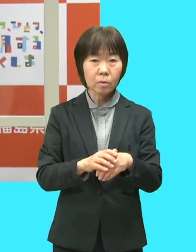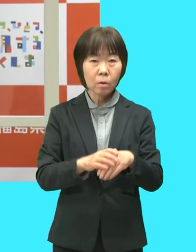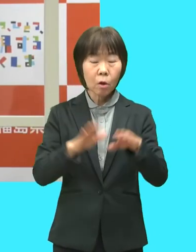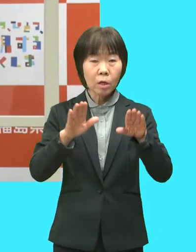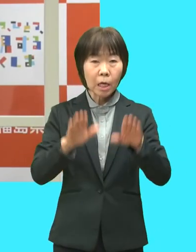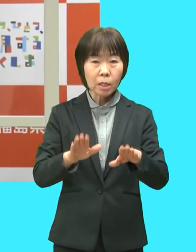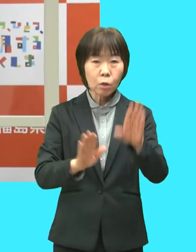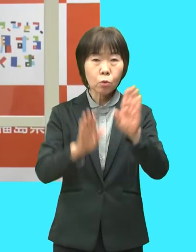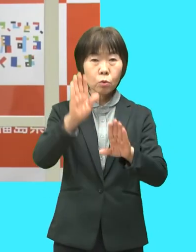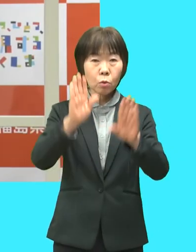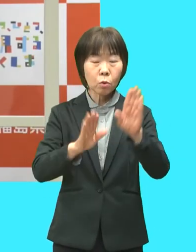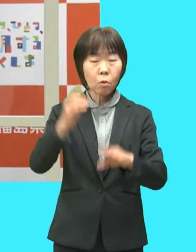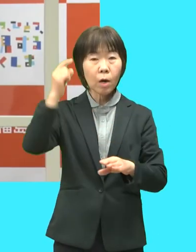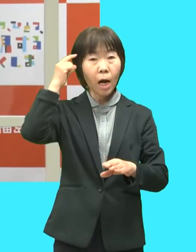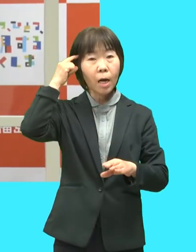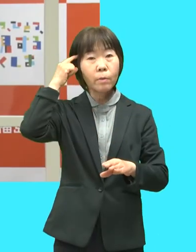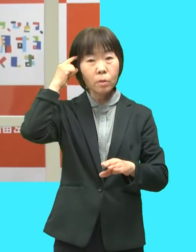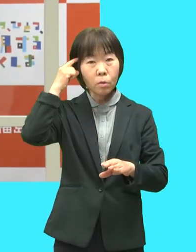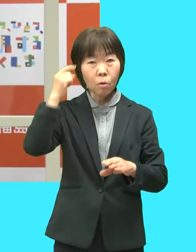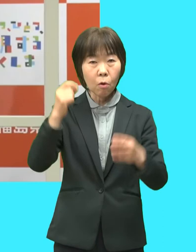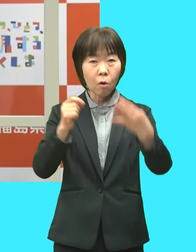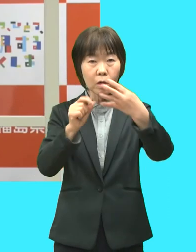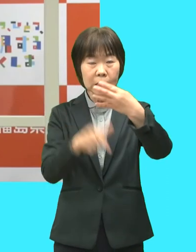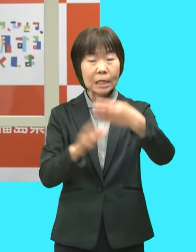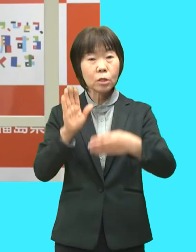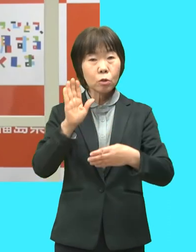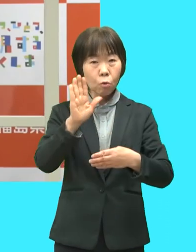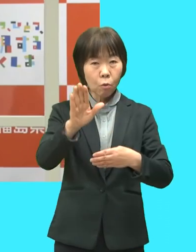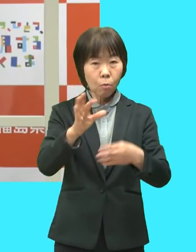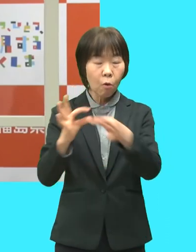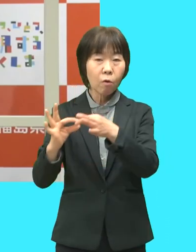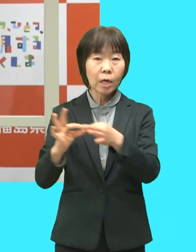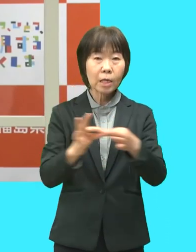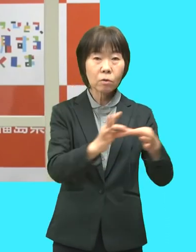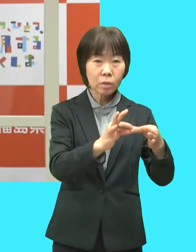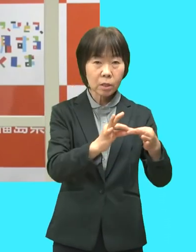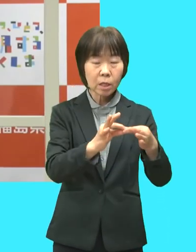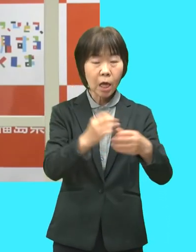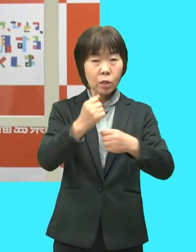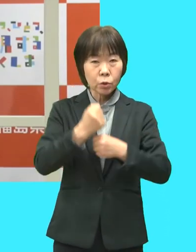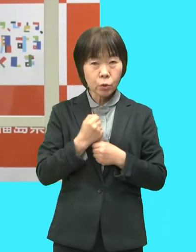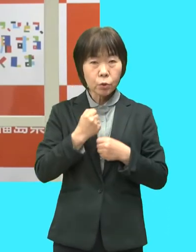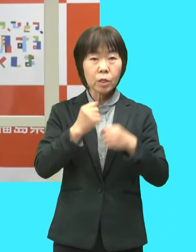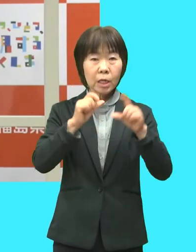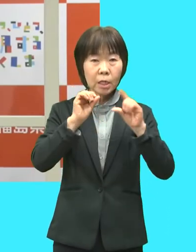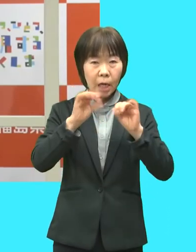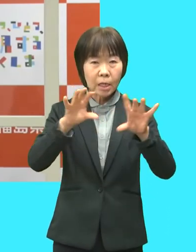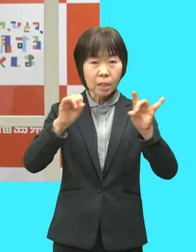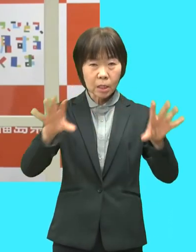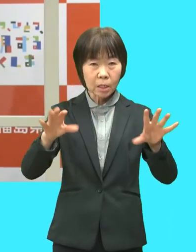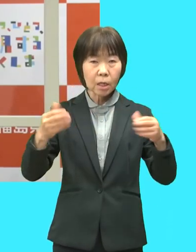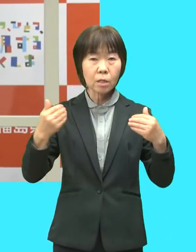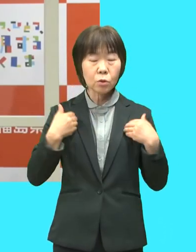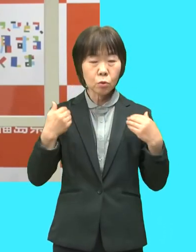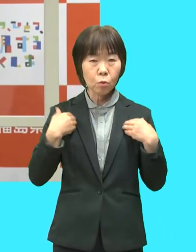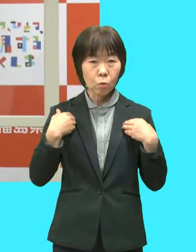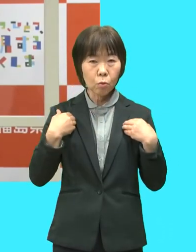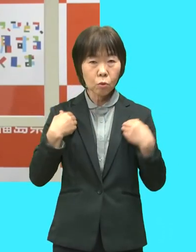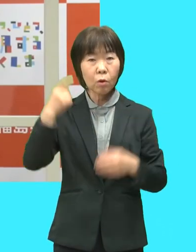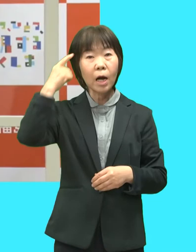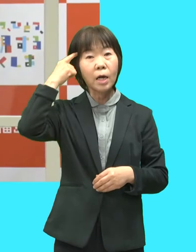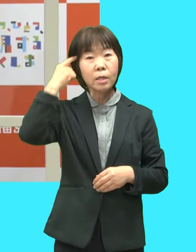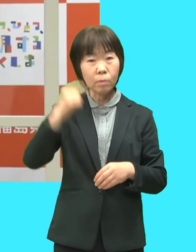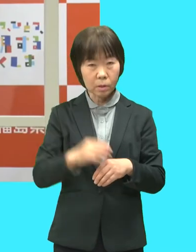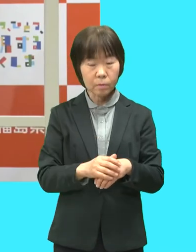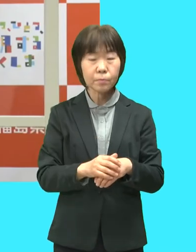現在の状況を踏まえますと、4月以降も継続して注意喚起を行っていく必要があると考え